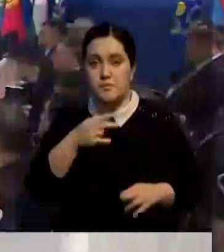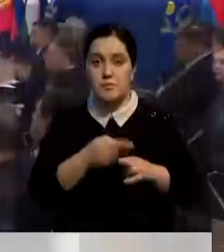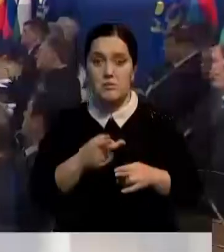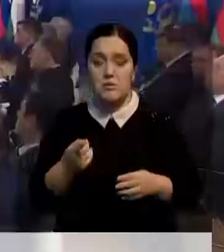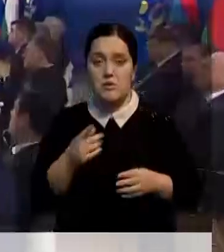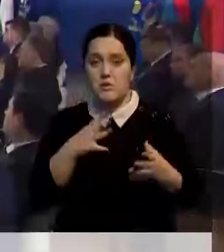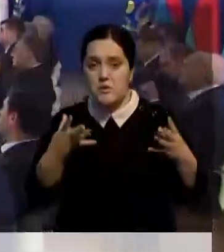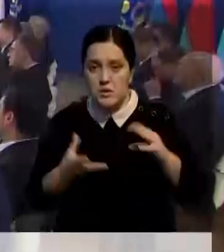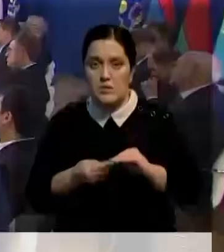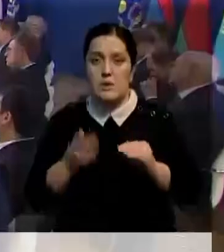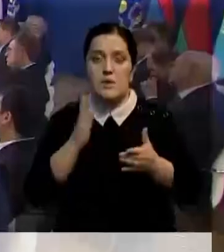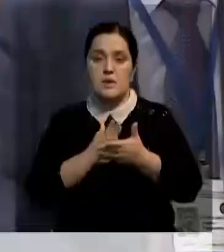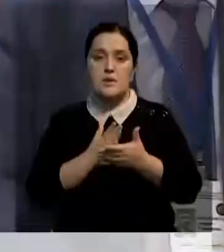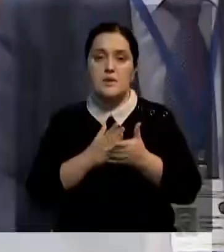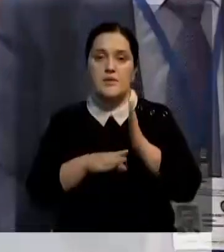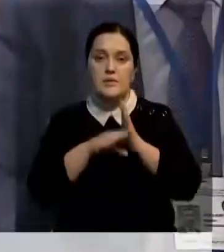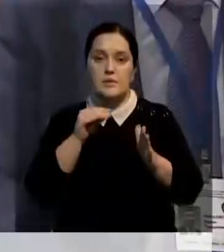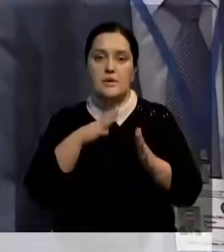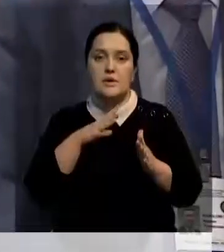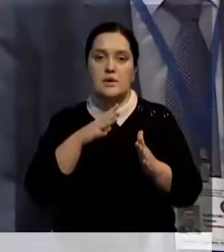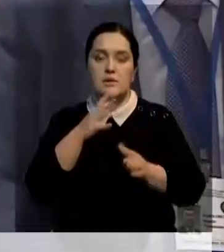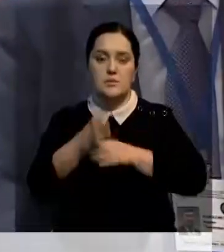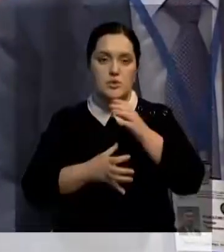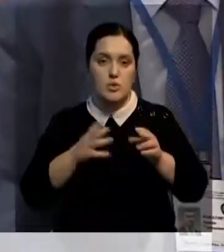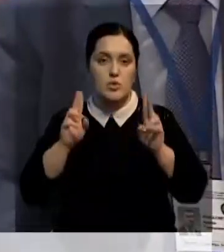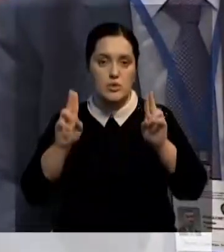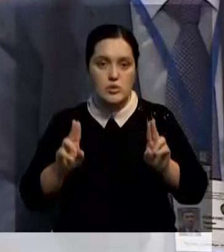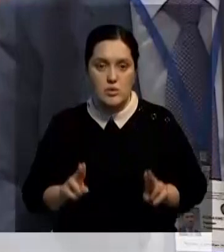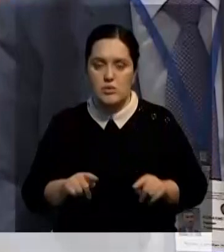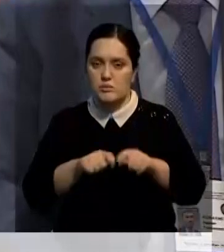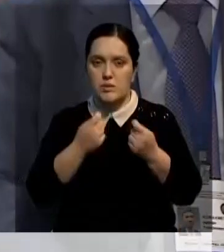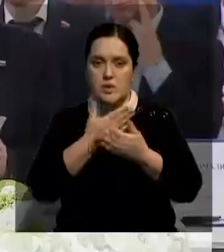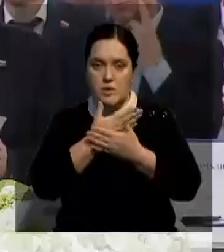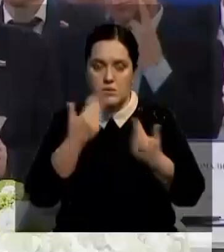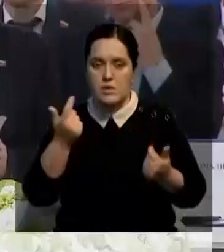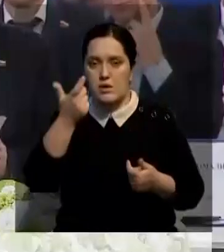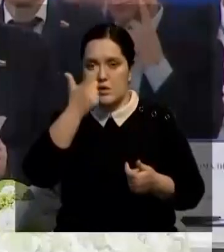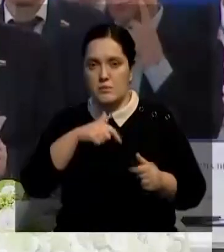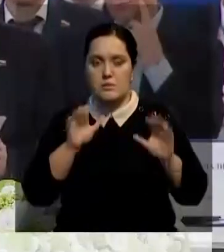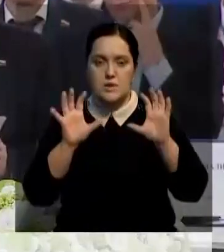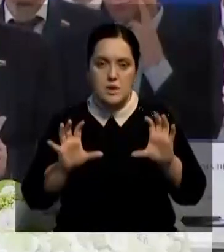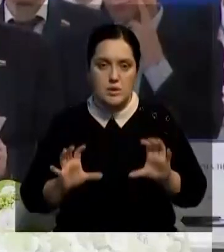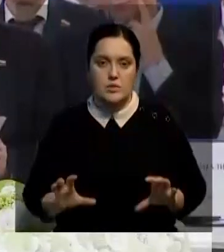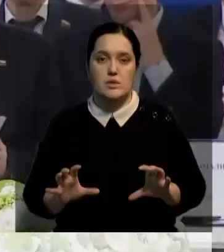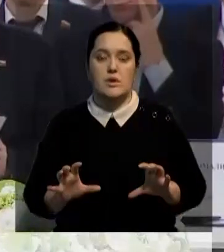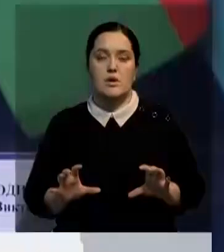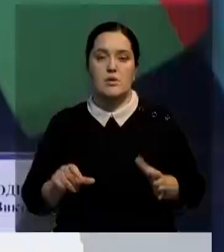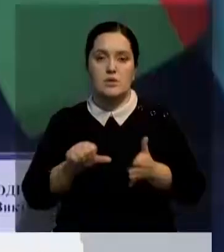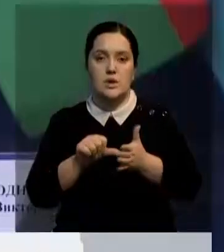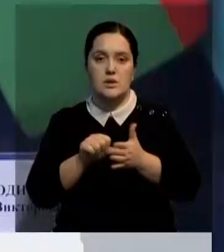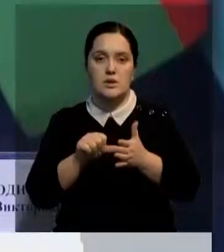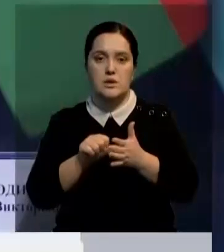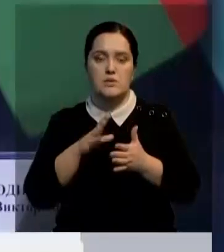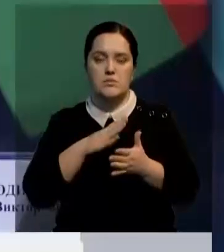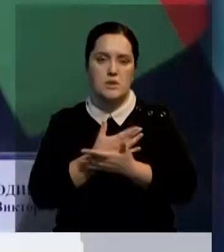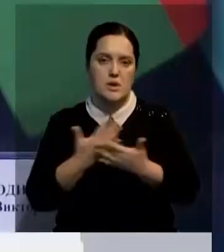Казахстане. Согласно выводам миссии, выборы прошли в соответствии с международными нормами и национальным законодательством.